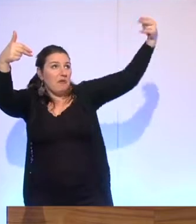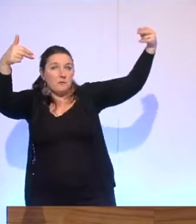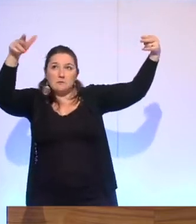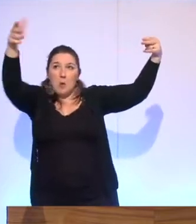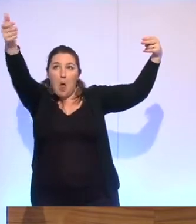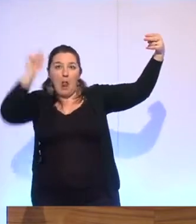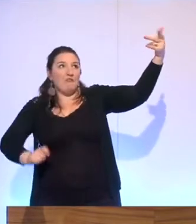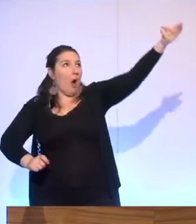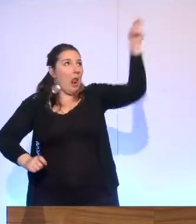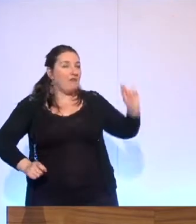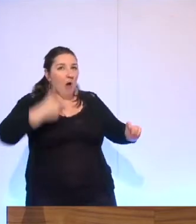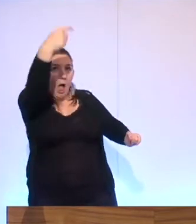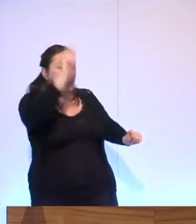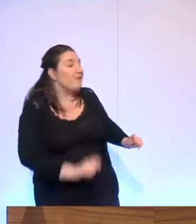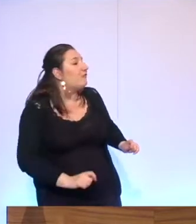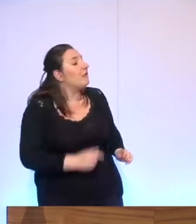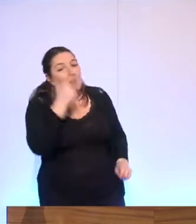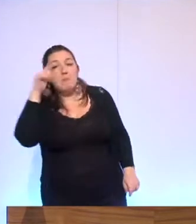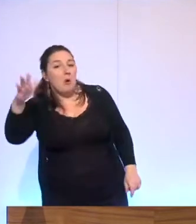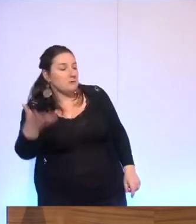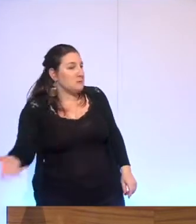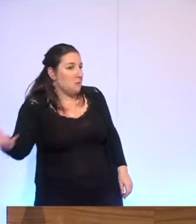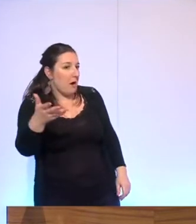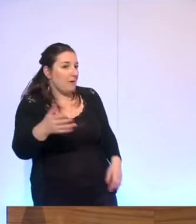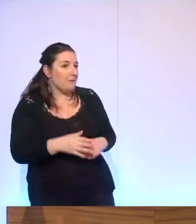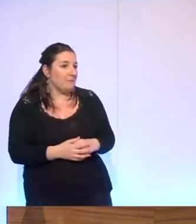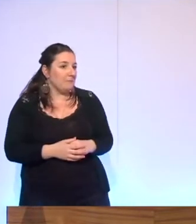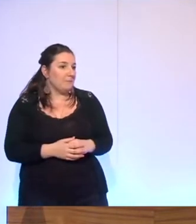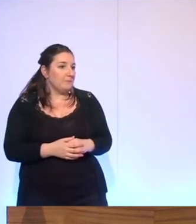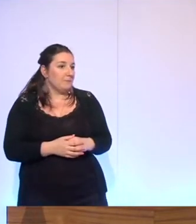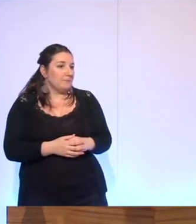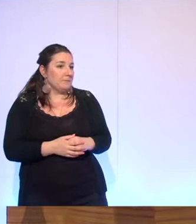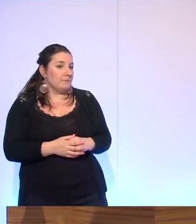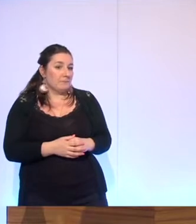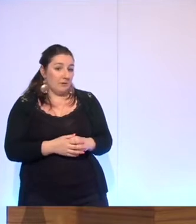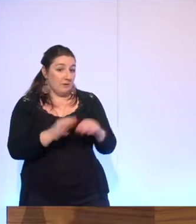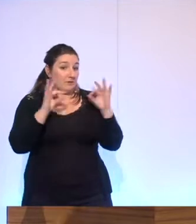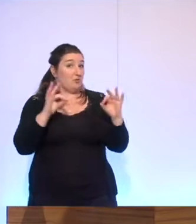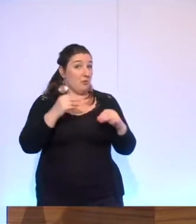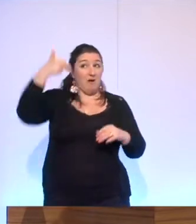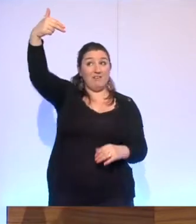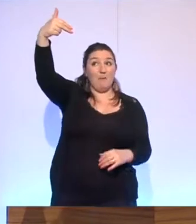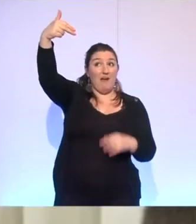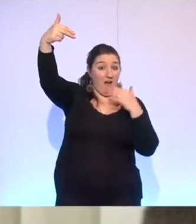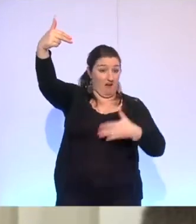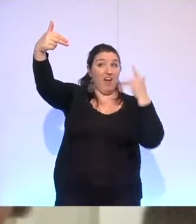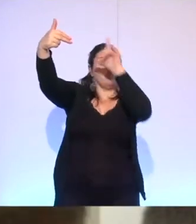qui ont permis, en l'espèce, de définir le portrait de l'un des auteurs des faits ?